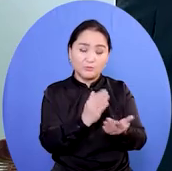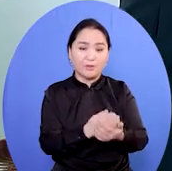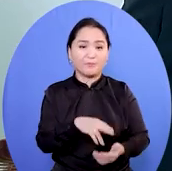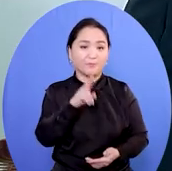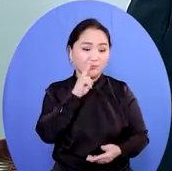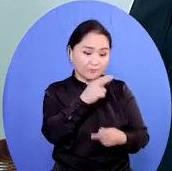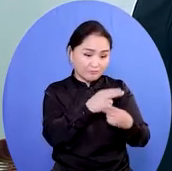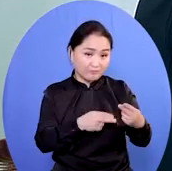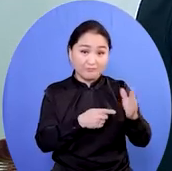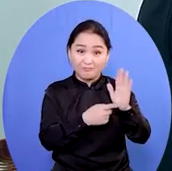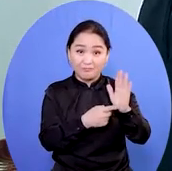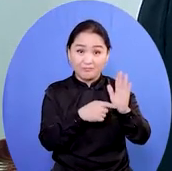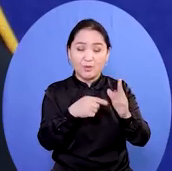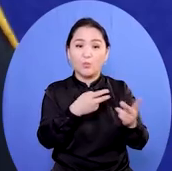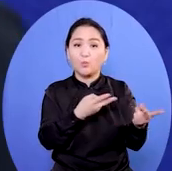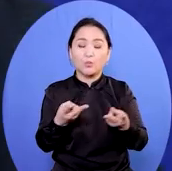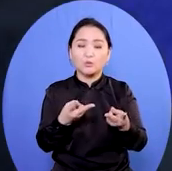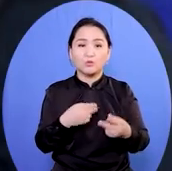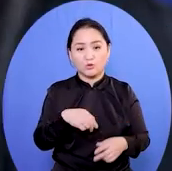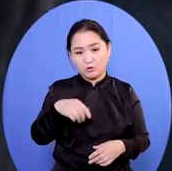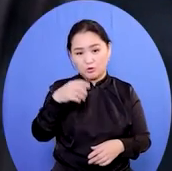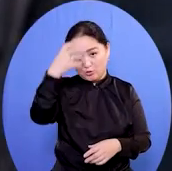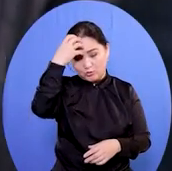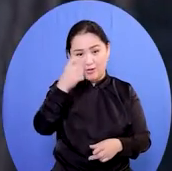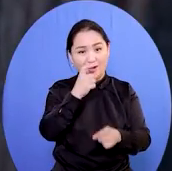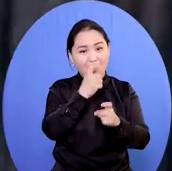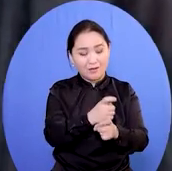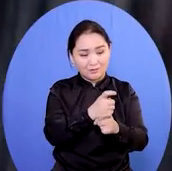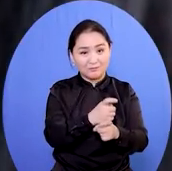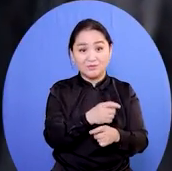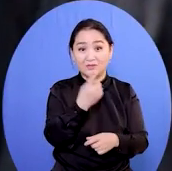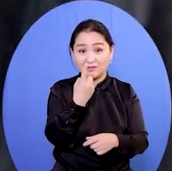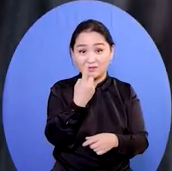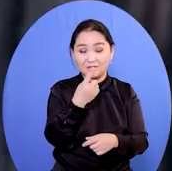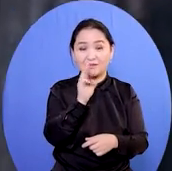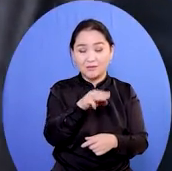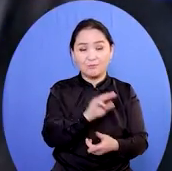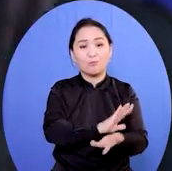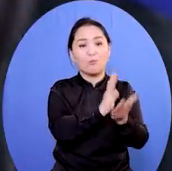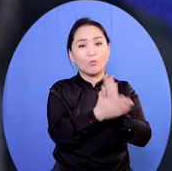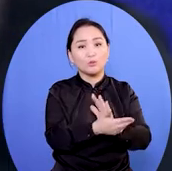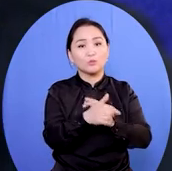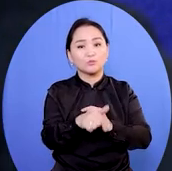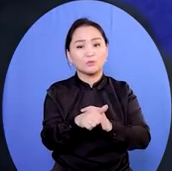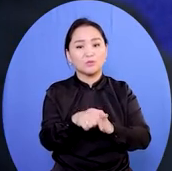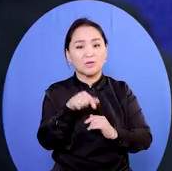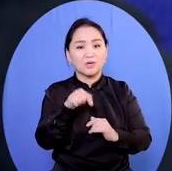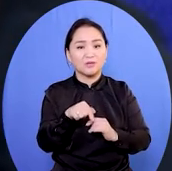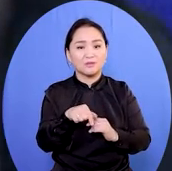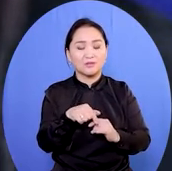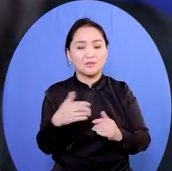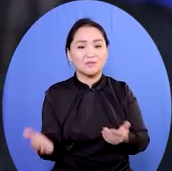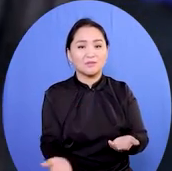Тэгэхээр хүнсний эрхийн бичиг гэдэг энэ үйлчилгээ төрийн халамжийн нэг хэлбэр мөн боловч за юу гэдэг үнэхээр одоо